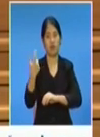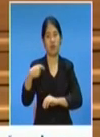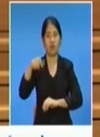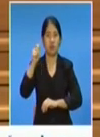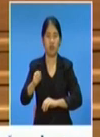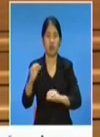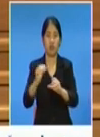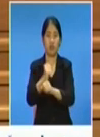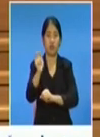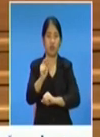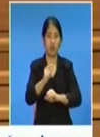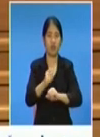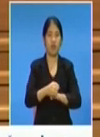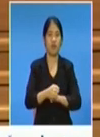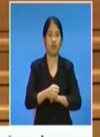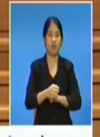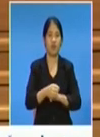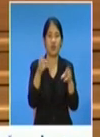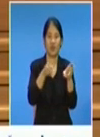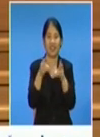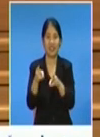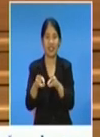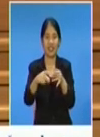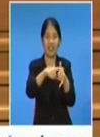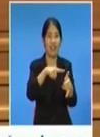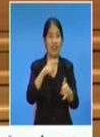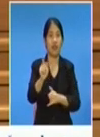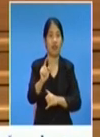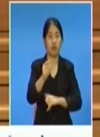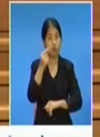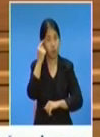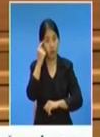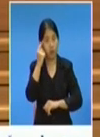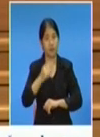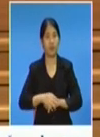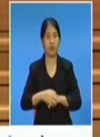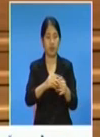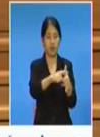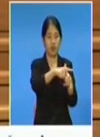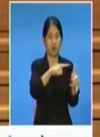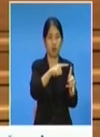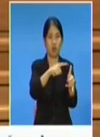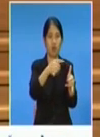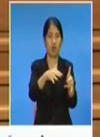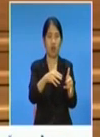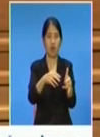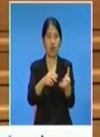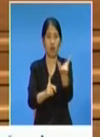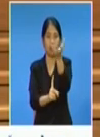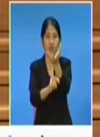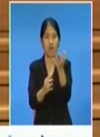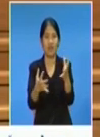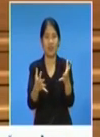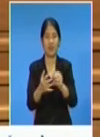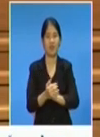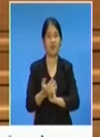วิธีการยังไงท่านทราบไหมครับไม่ได้ด้วยการตัดคอเสียบอาจารย์ไม่ใช่ครับใส่ไปในครก